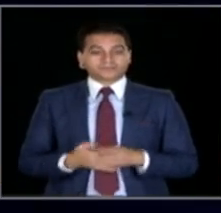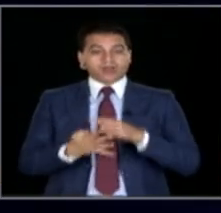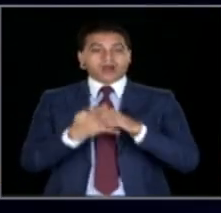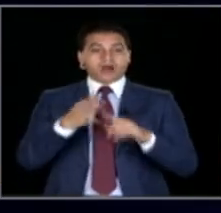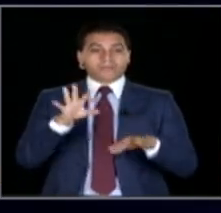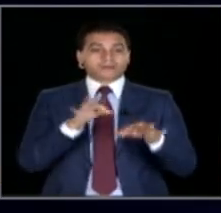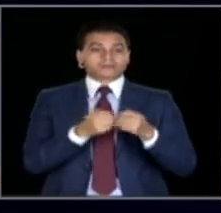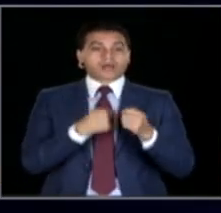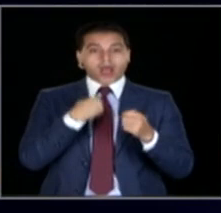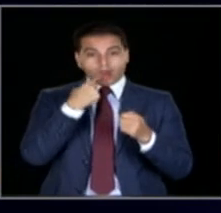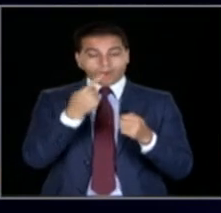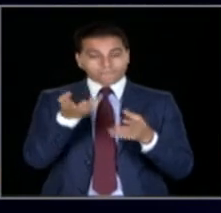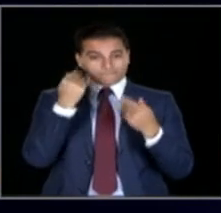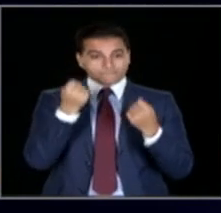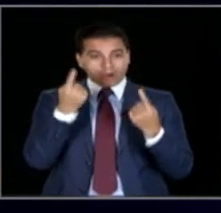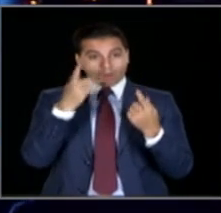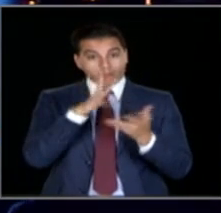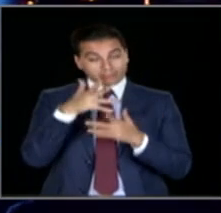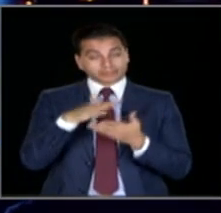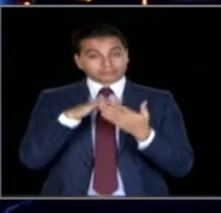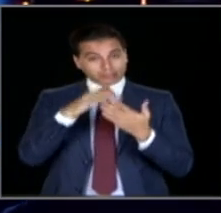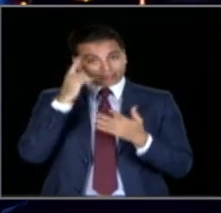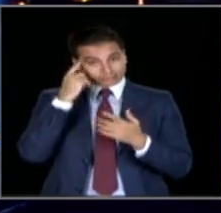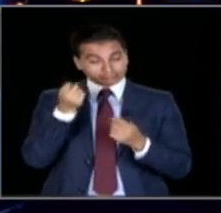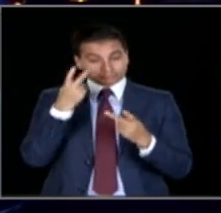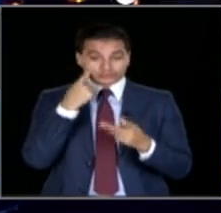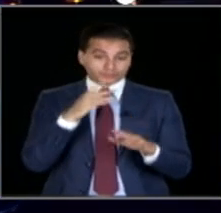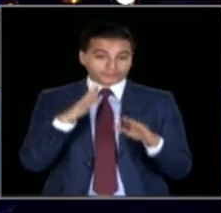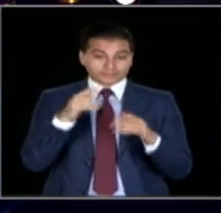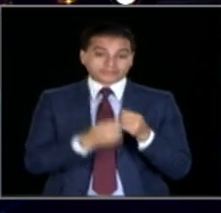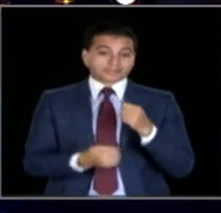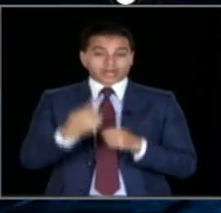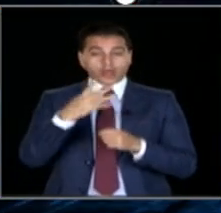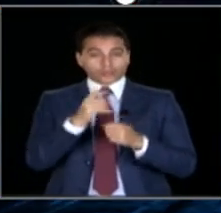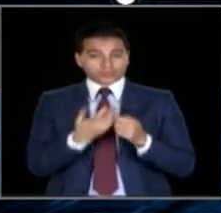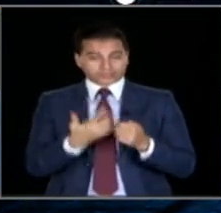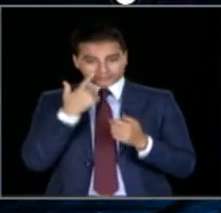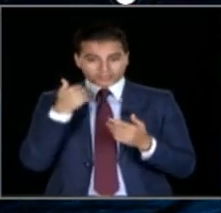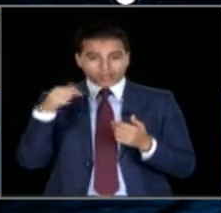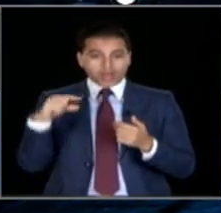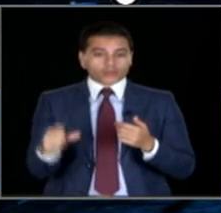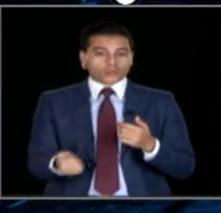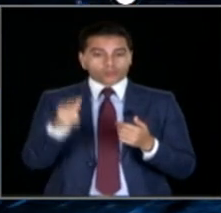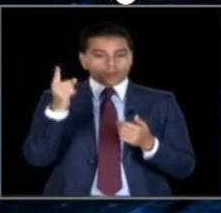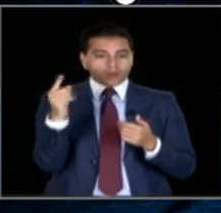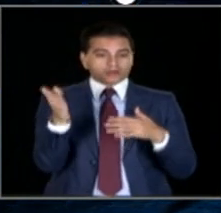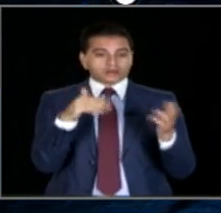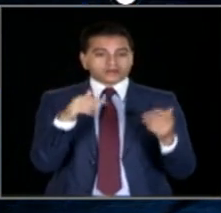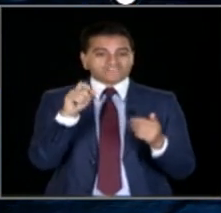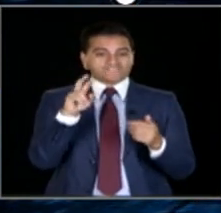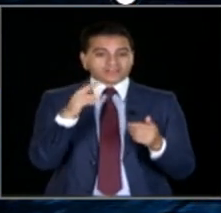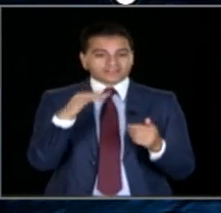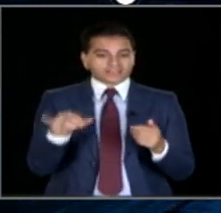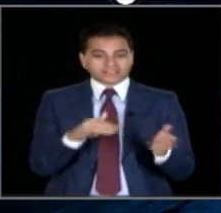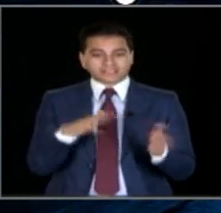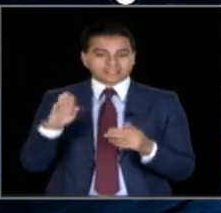أربع اختيارات وحاول لكم معلومة جايز تساعدكم. زائد 10 يا ناقص 5. إدوار